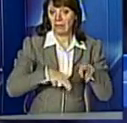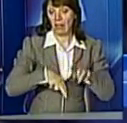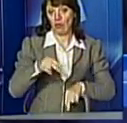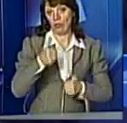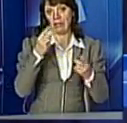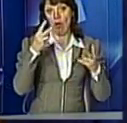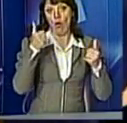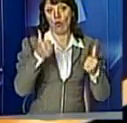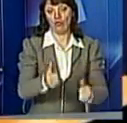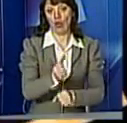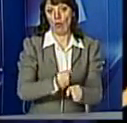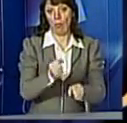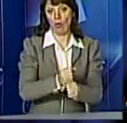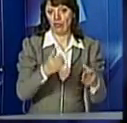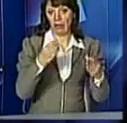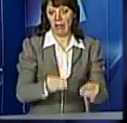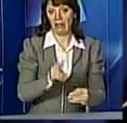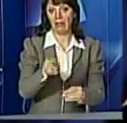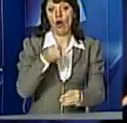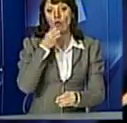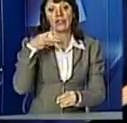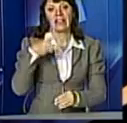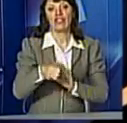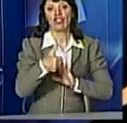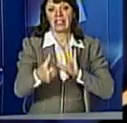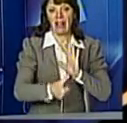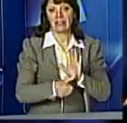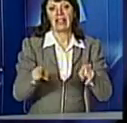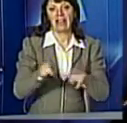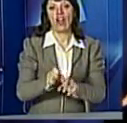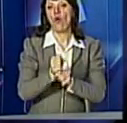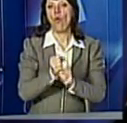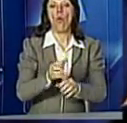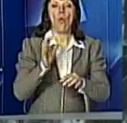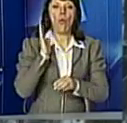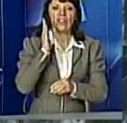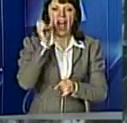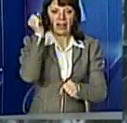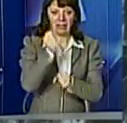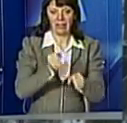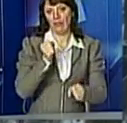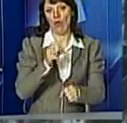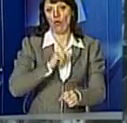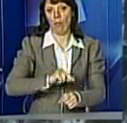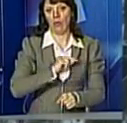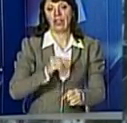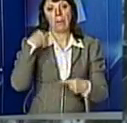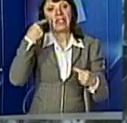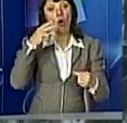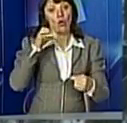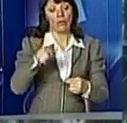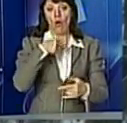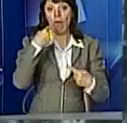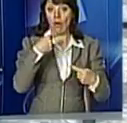на хороший робочий день і на хороший 2016 такий удар гарний робочий психологи стверджують повертатись до